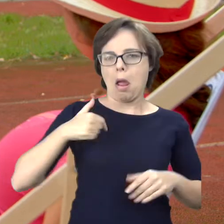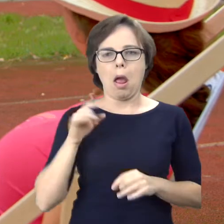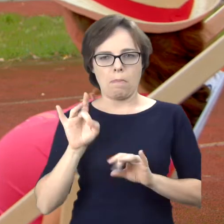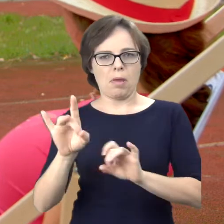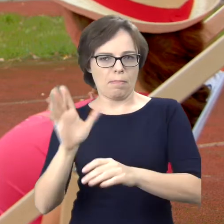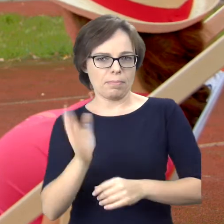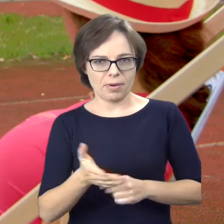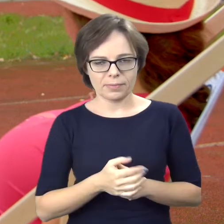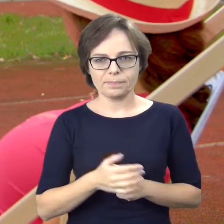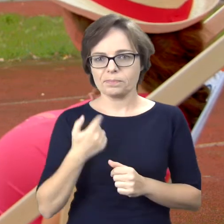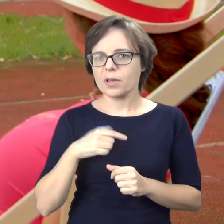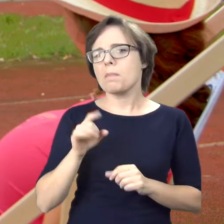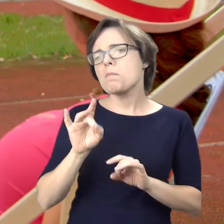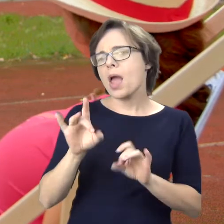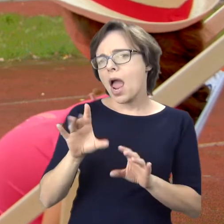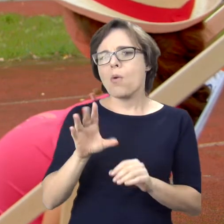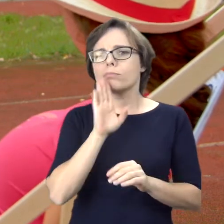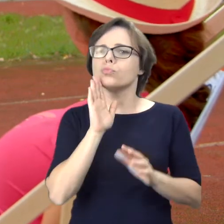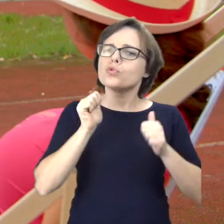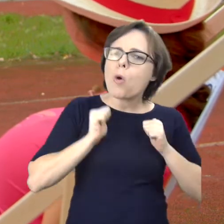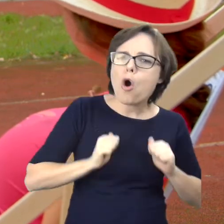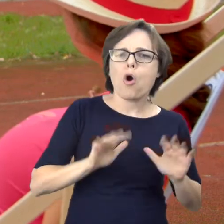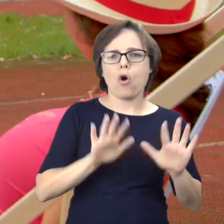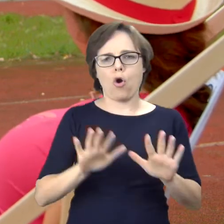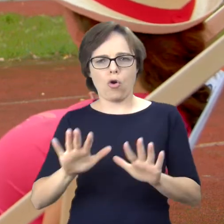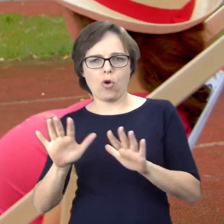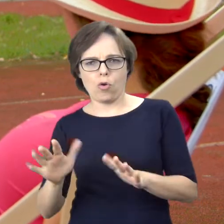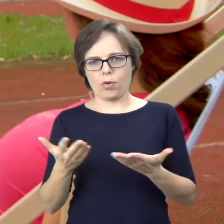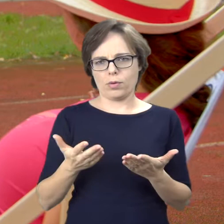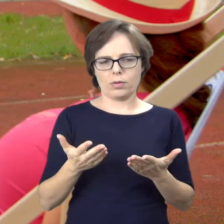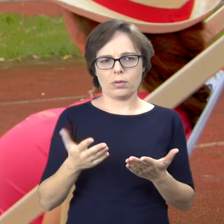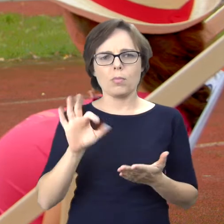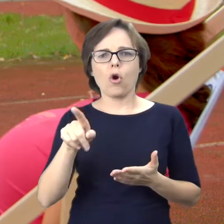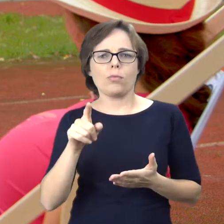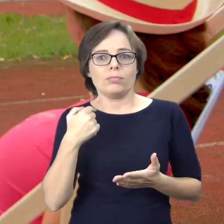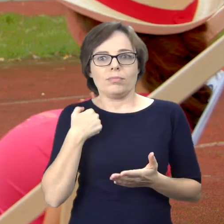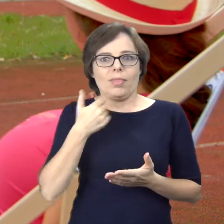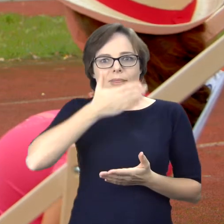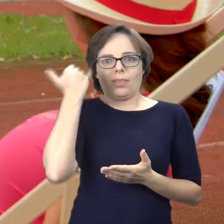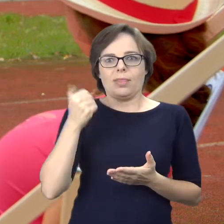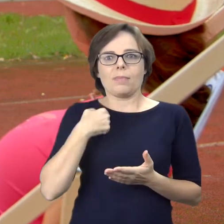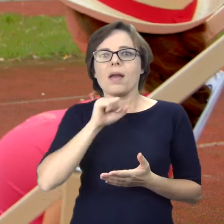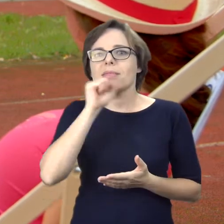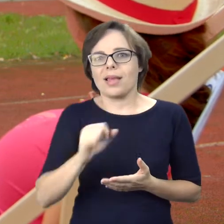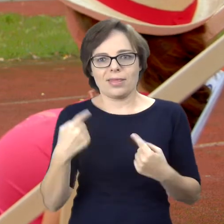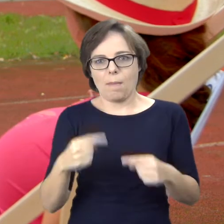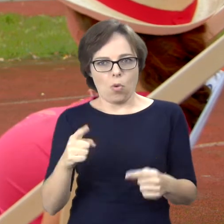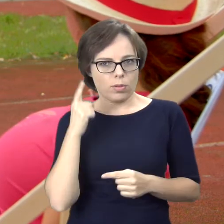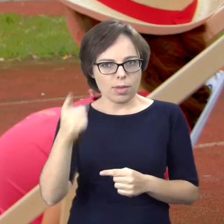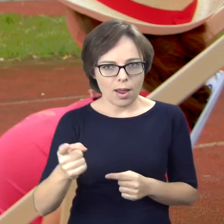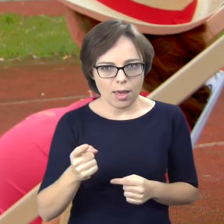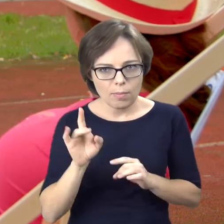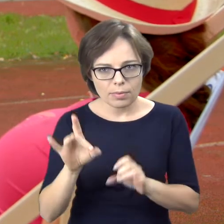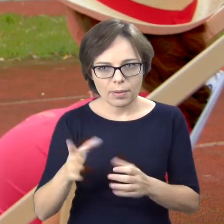pobiec i biegłem bardzo tak zachowawczo, bardzo tak z dystansem, bo wiesz, to była taka podróż nieznana, bo ja tak daleko nigdy nie biegałem. No